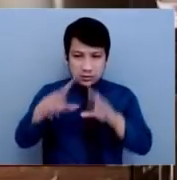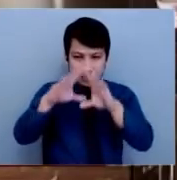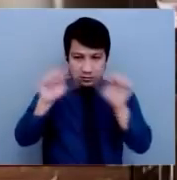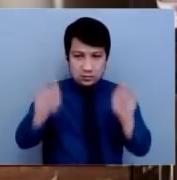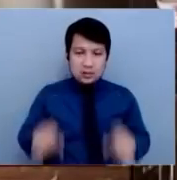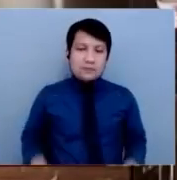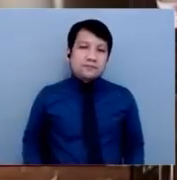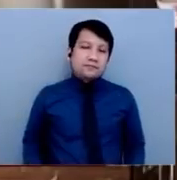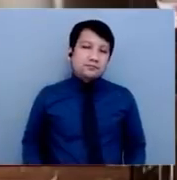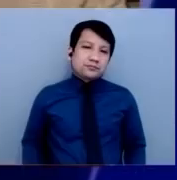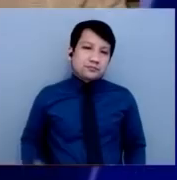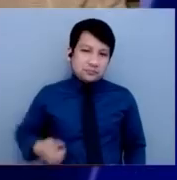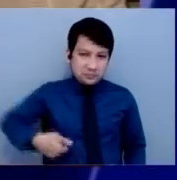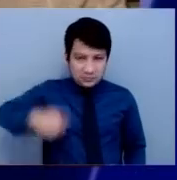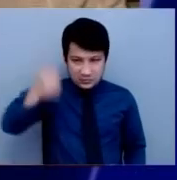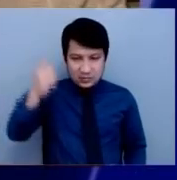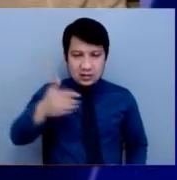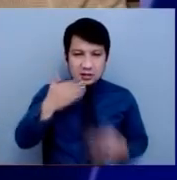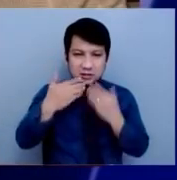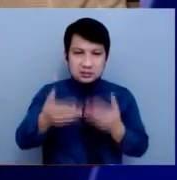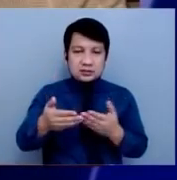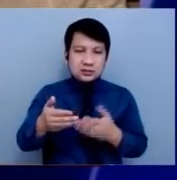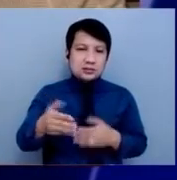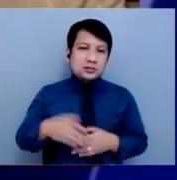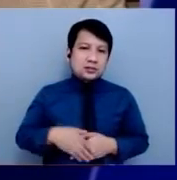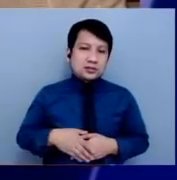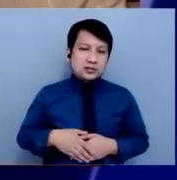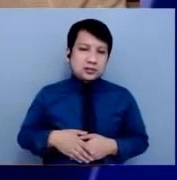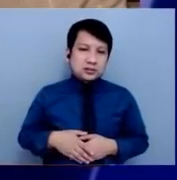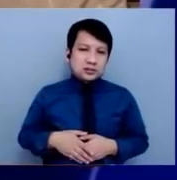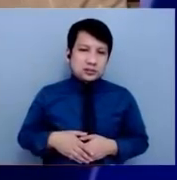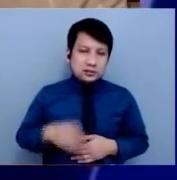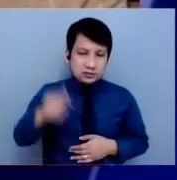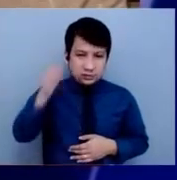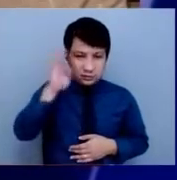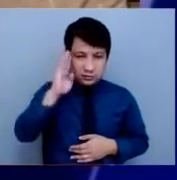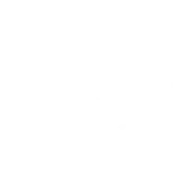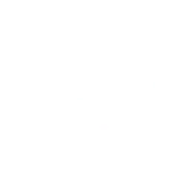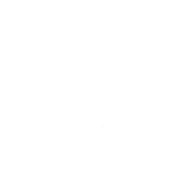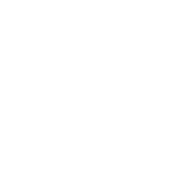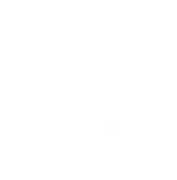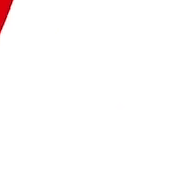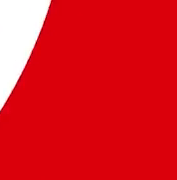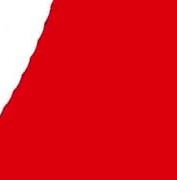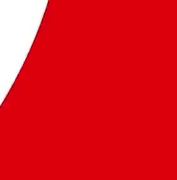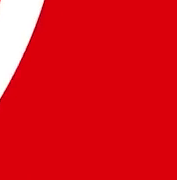Okay. Maraming salamat, election lawyer attorney Buco de la Cruz. Thank you, sir.